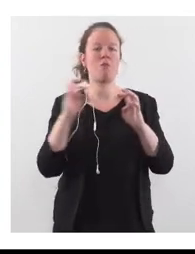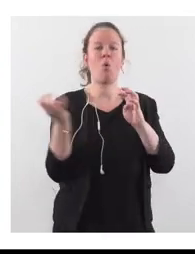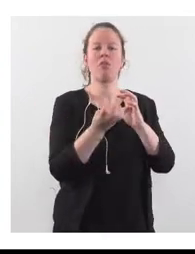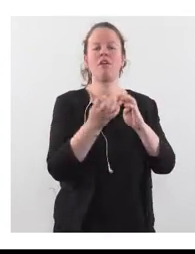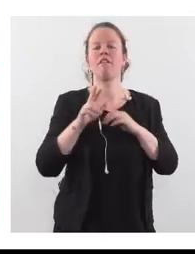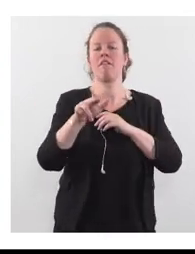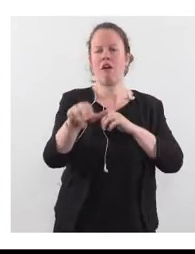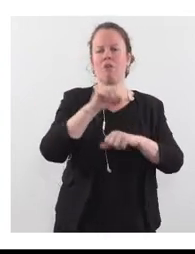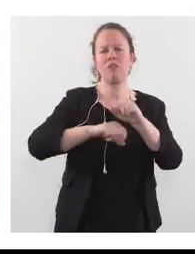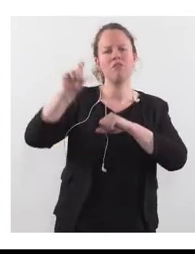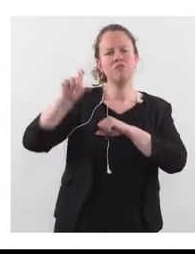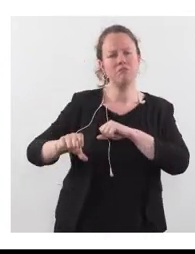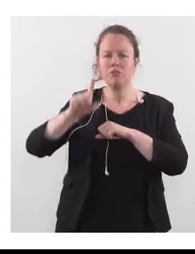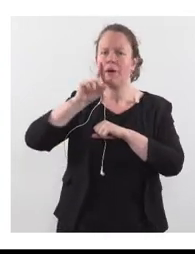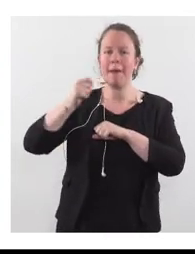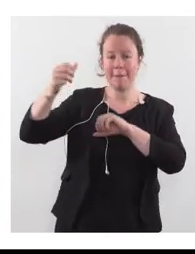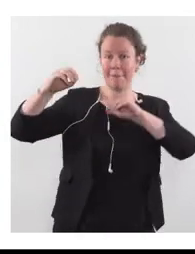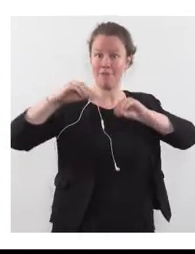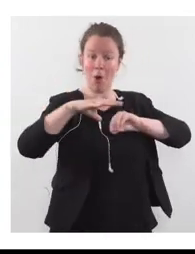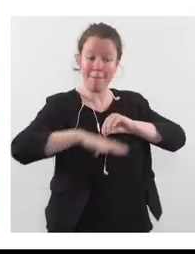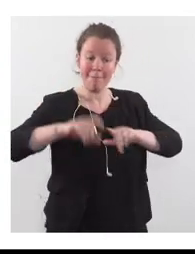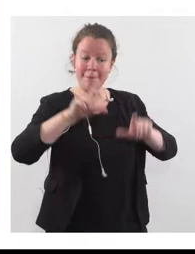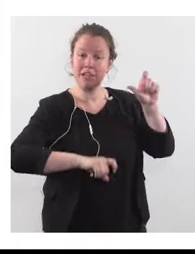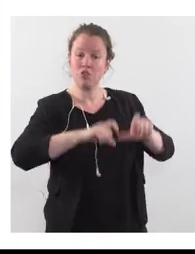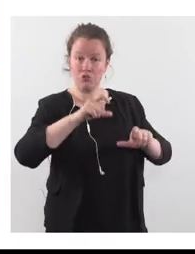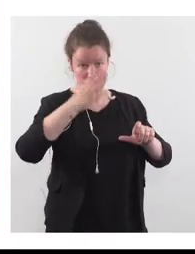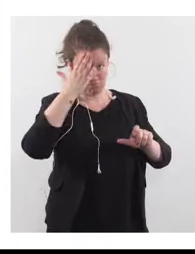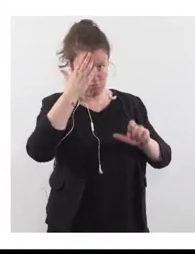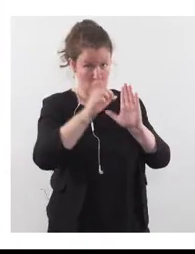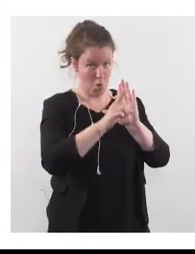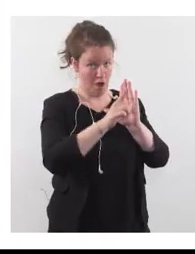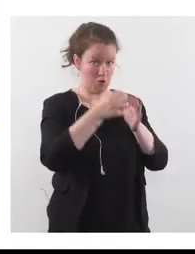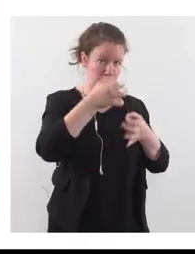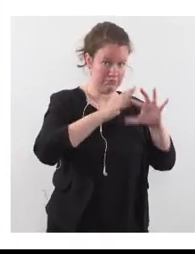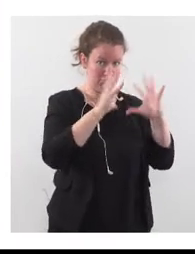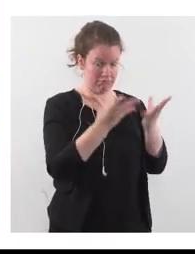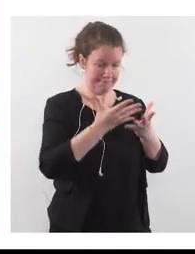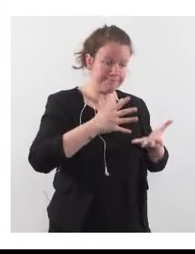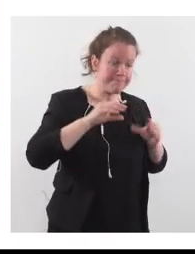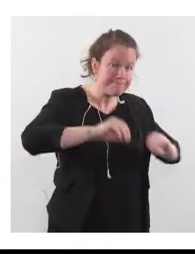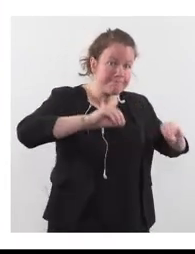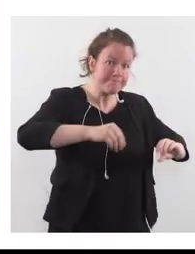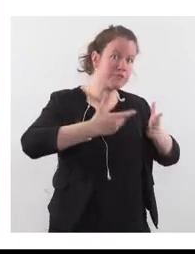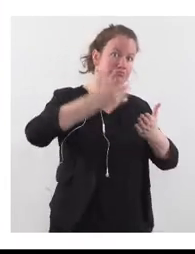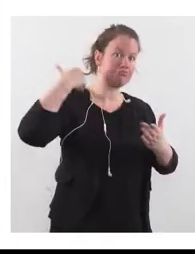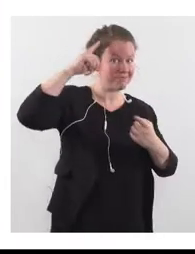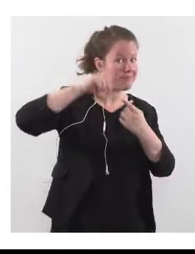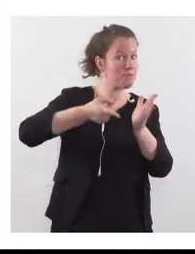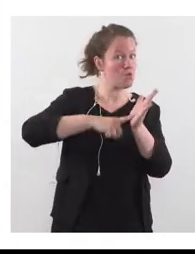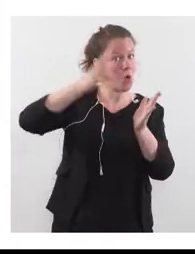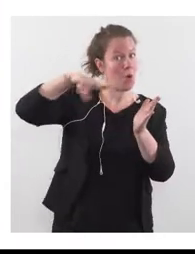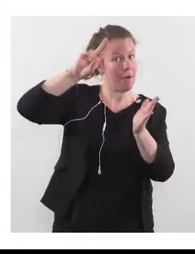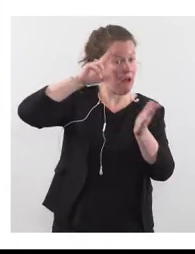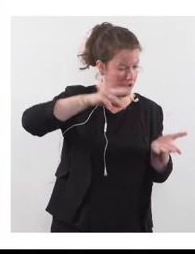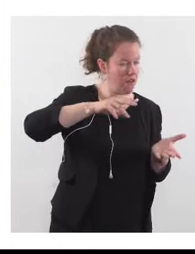depuis de nombreuses années nos juristes aux évolutions du droit européen. Je la remercie d'ailleurs beaucoup d'être parmi nous. Notre